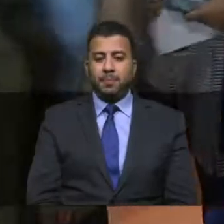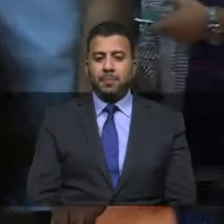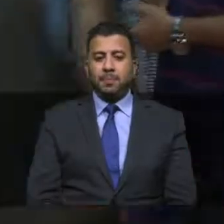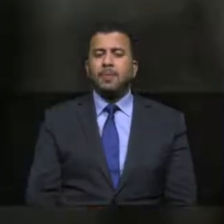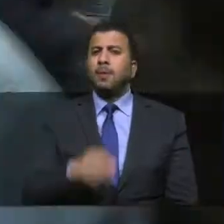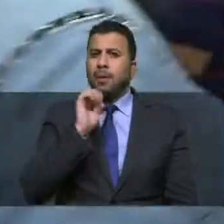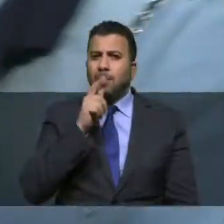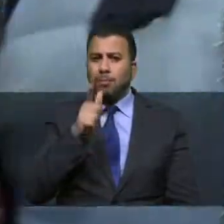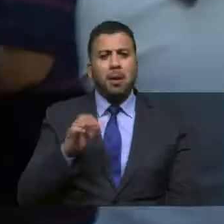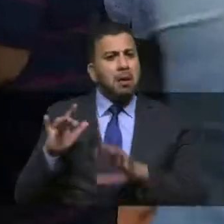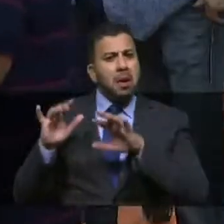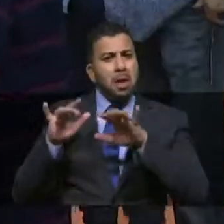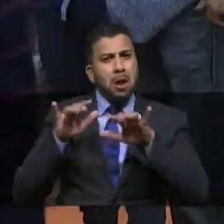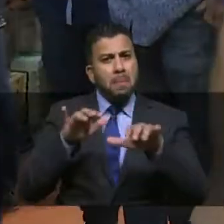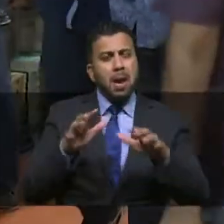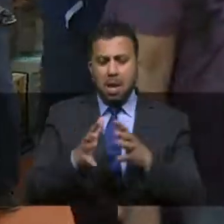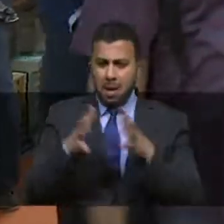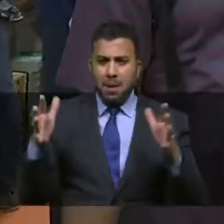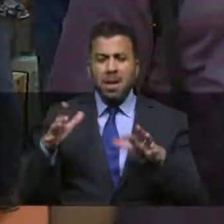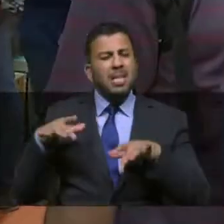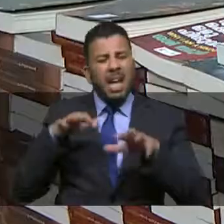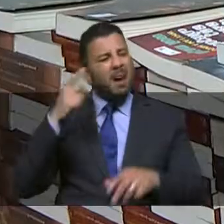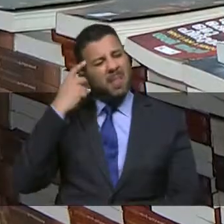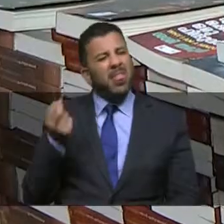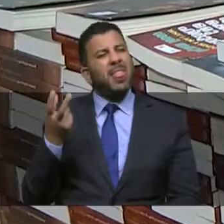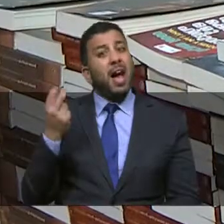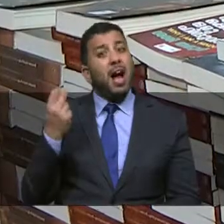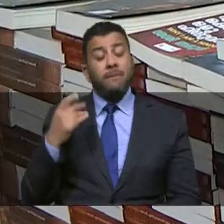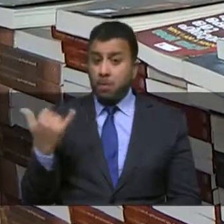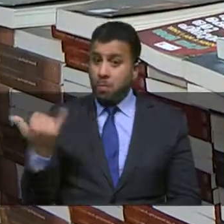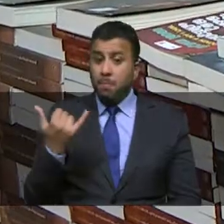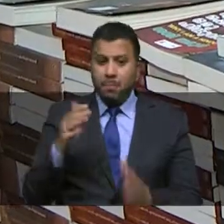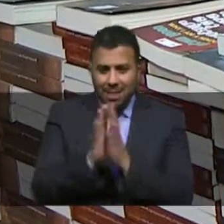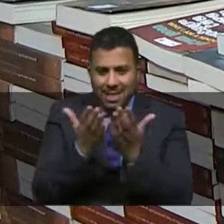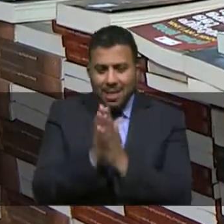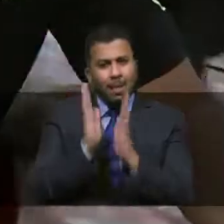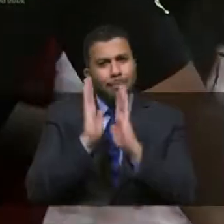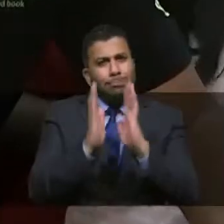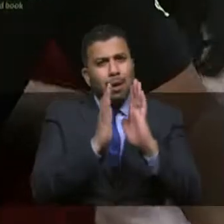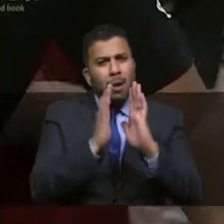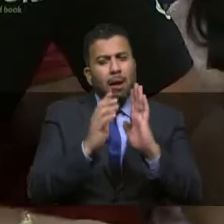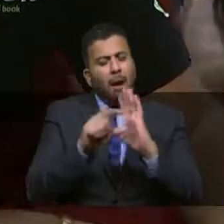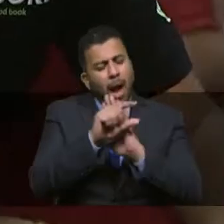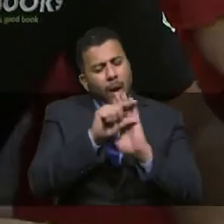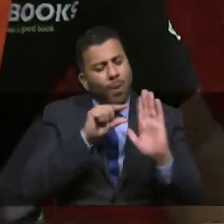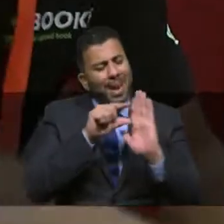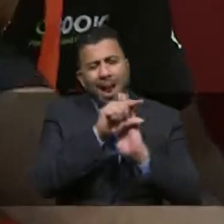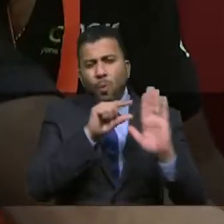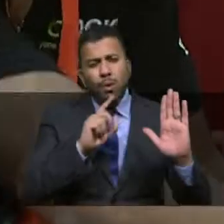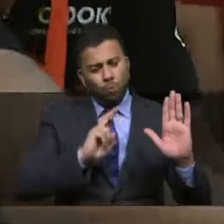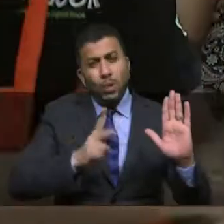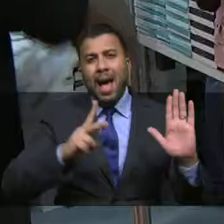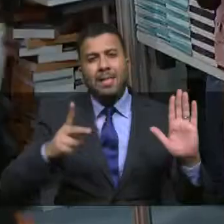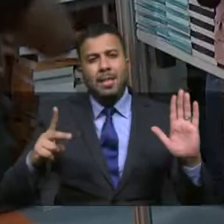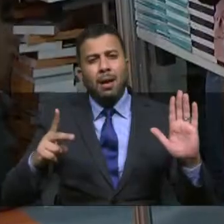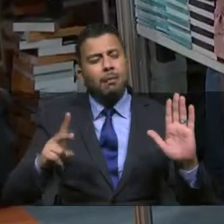يأتي هذا الإقبال الكبير في ظل زخم ثقافي ملحوظ لإصدارات ثقافية وعناوين متعددة في